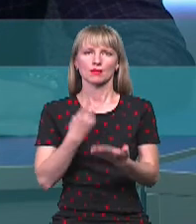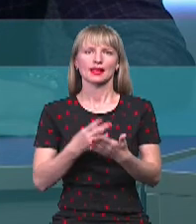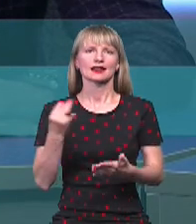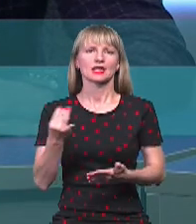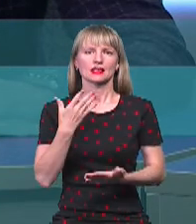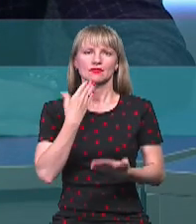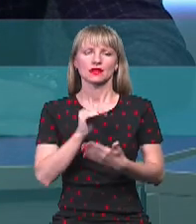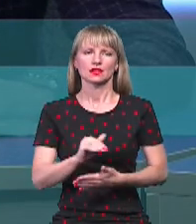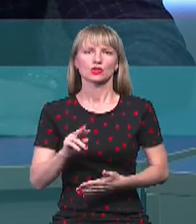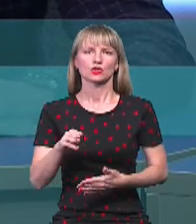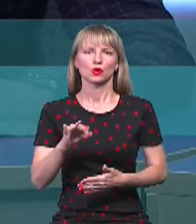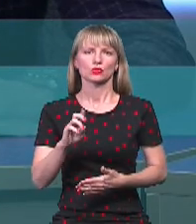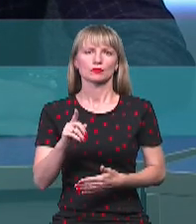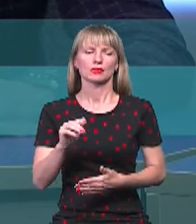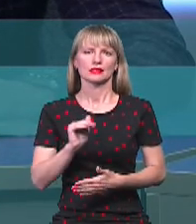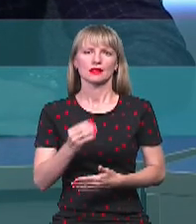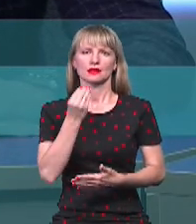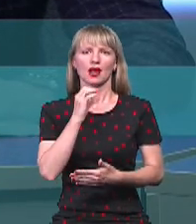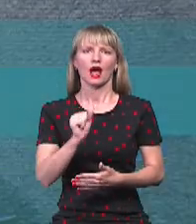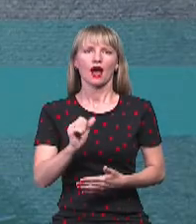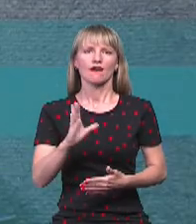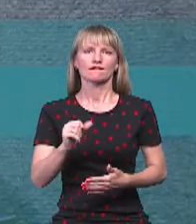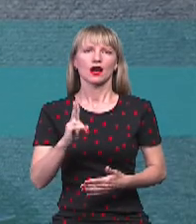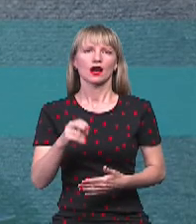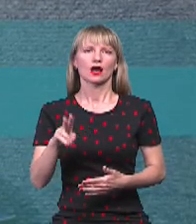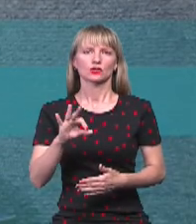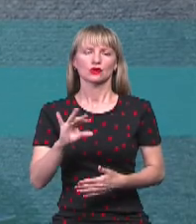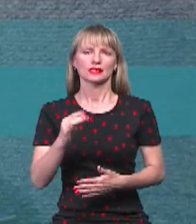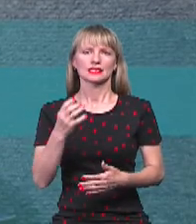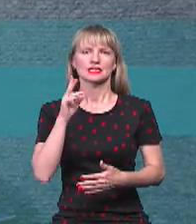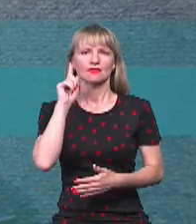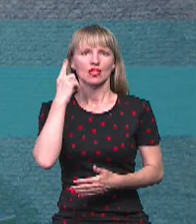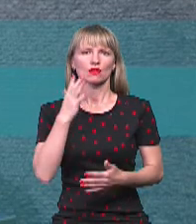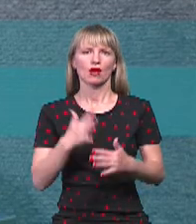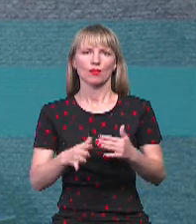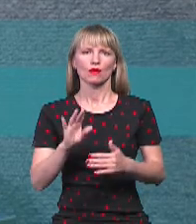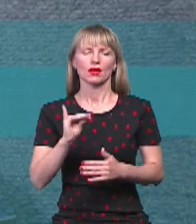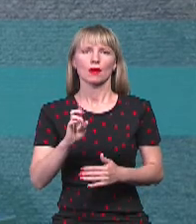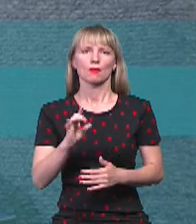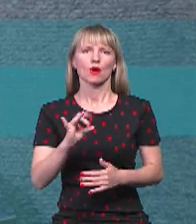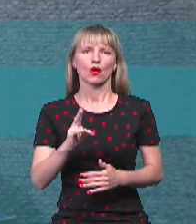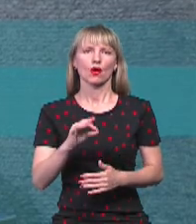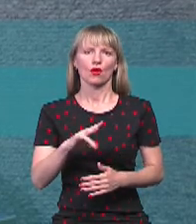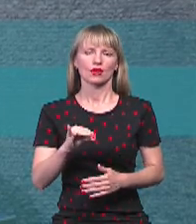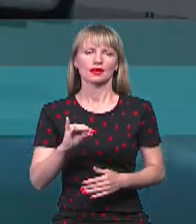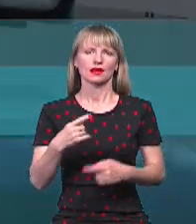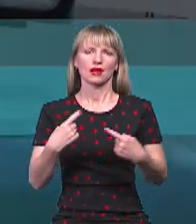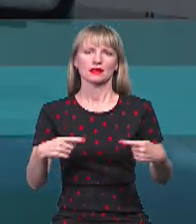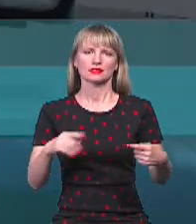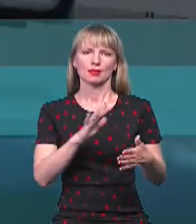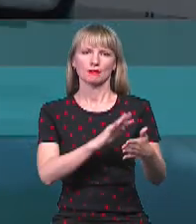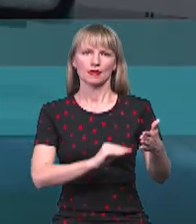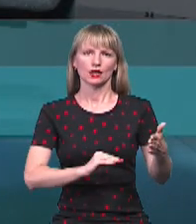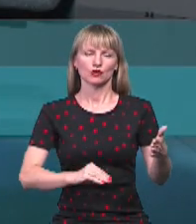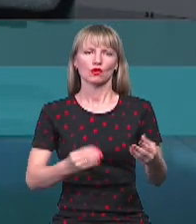своих детей, то у нас бы дети и авокадо ели в детских садах, и цветную капусту, и брокколи, и меню было бы разнообразное, качественное